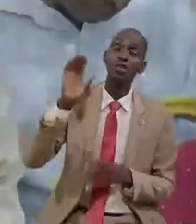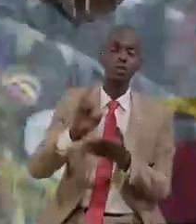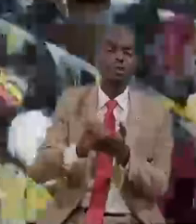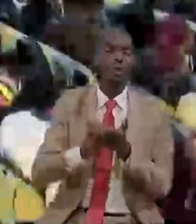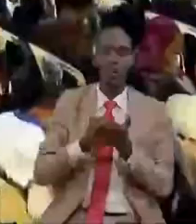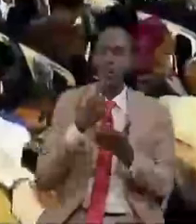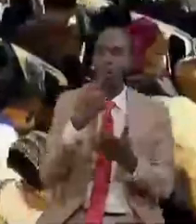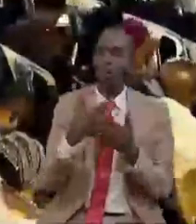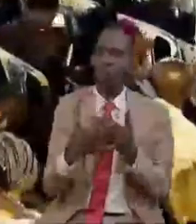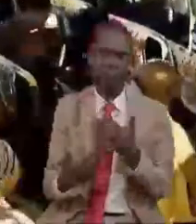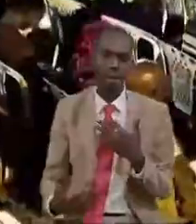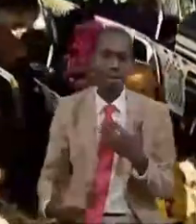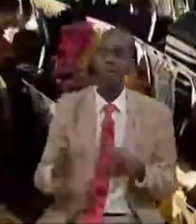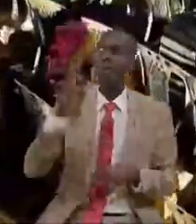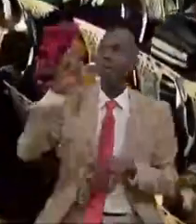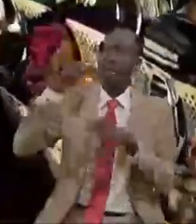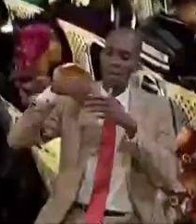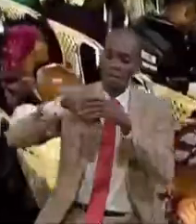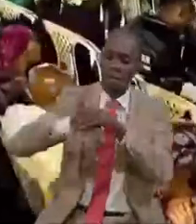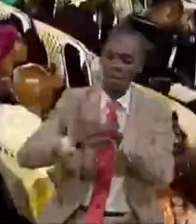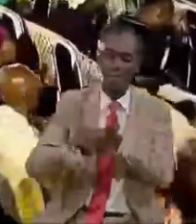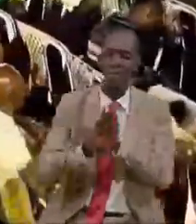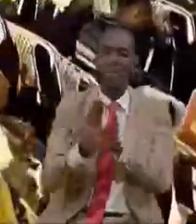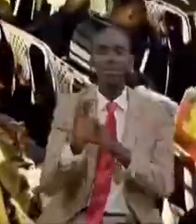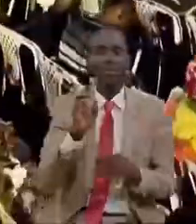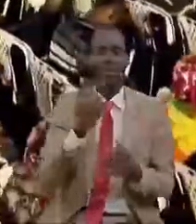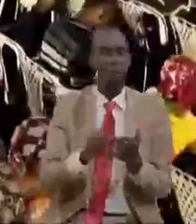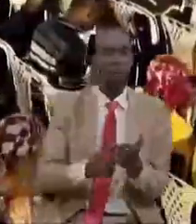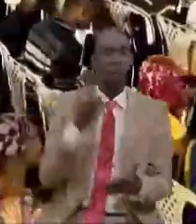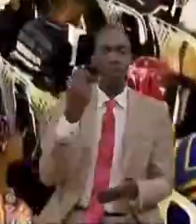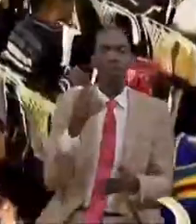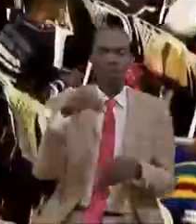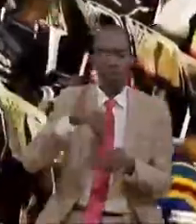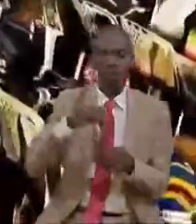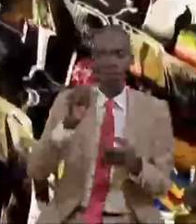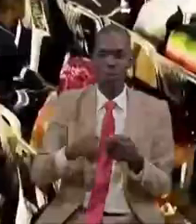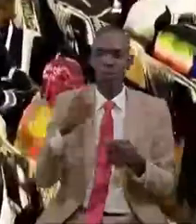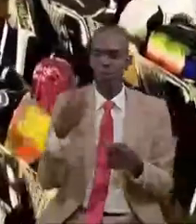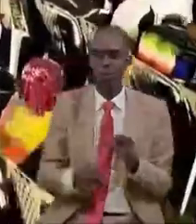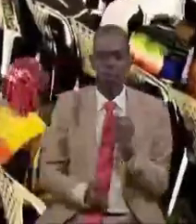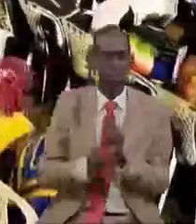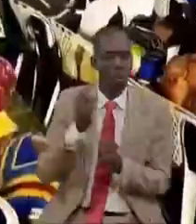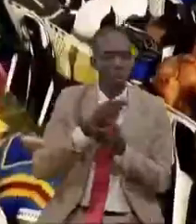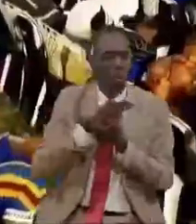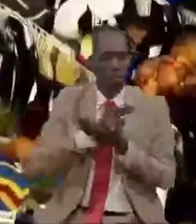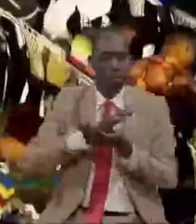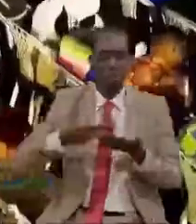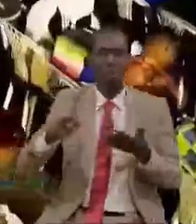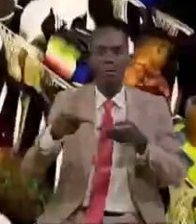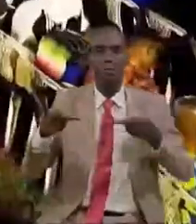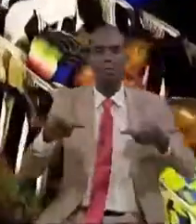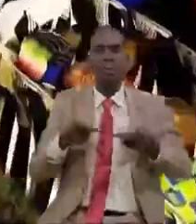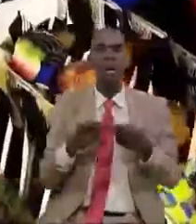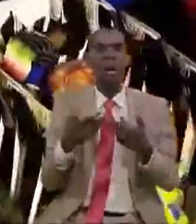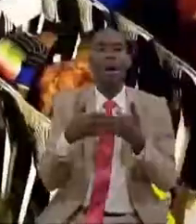mais avec son propre sang. Il est entré une fois, ayant obtenu